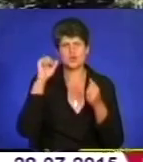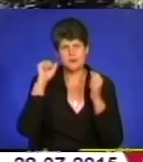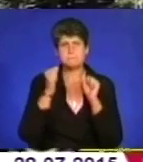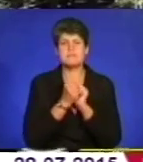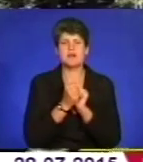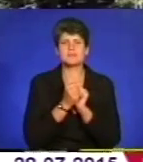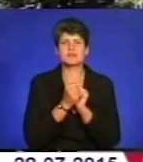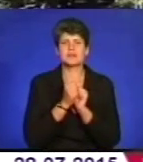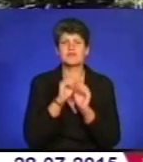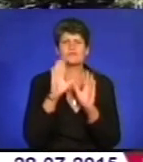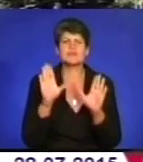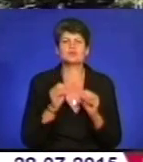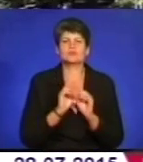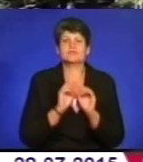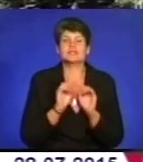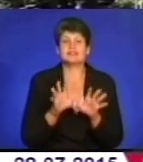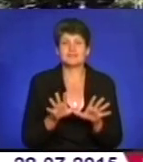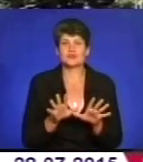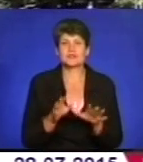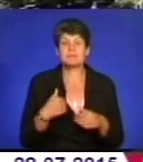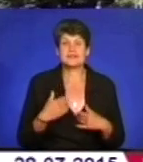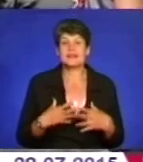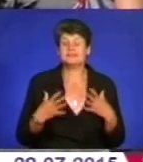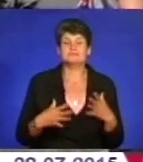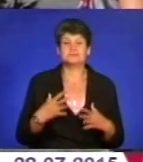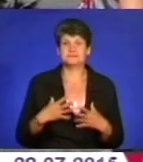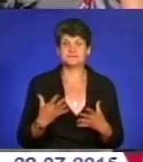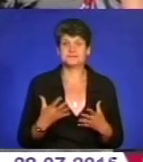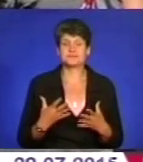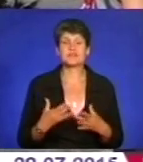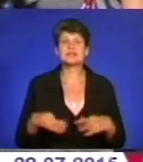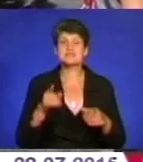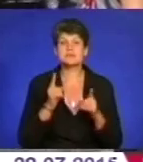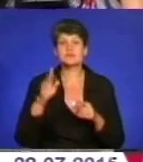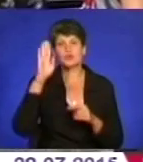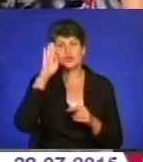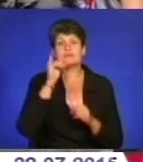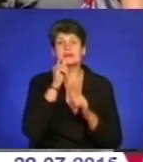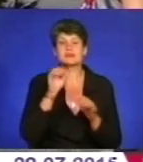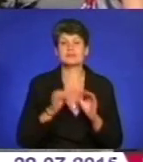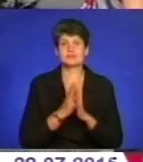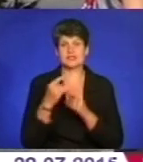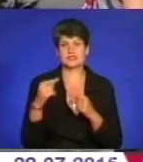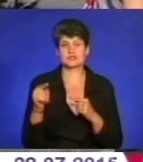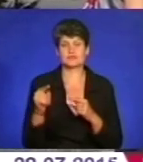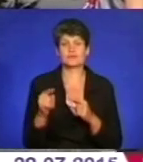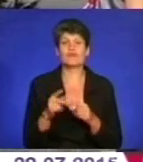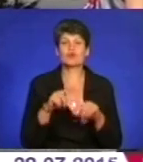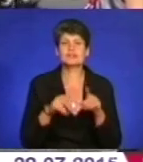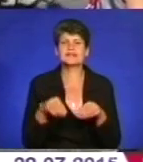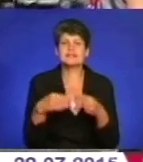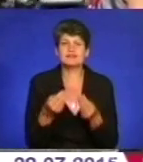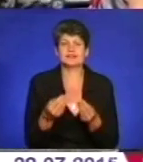як то кажуть, була віддача. І ця віддача, як то кажуть, мене надихала. Насправді хлопець не міг вирости іншим. У родині по краплинці давали